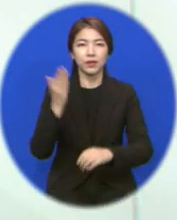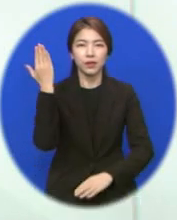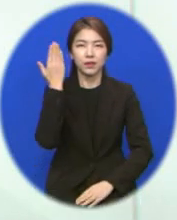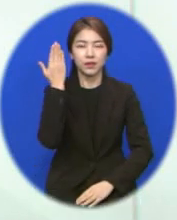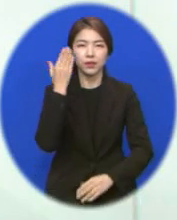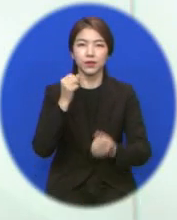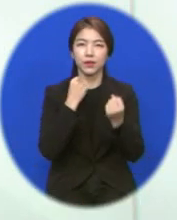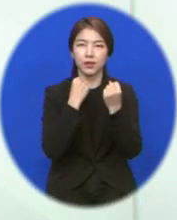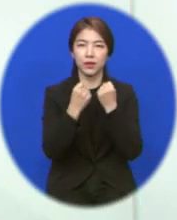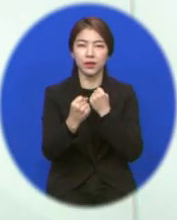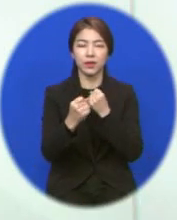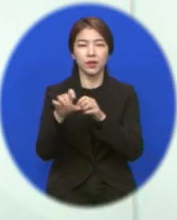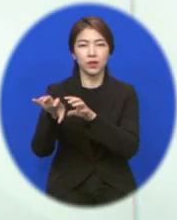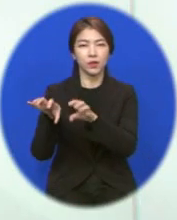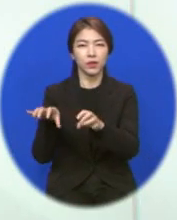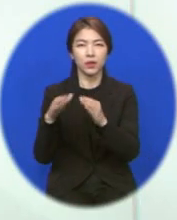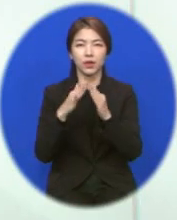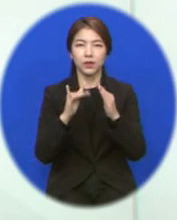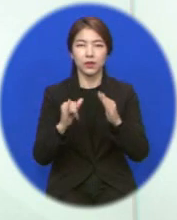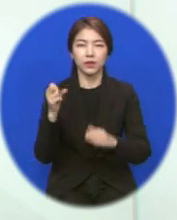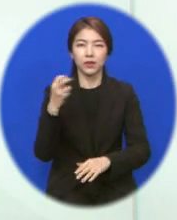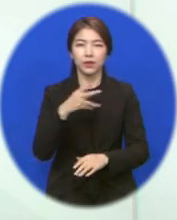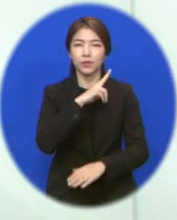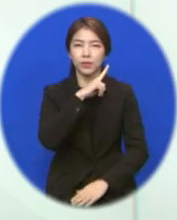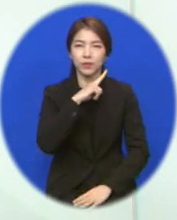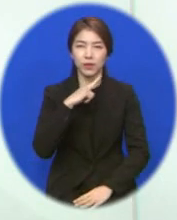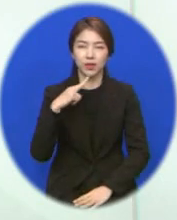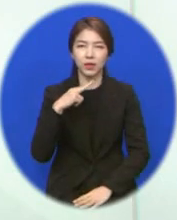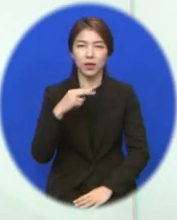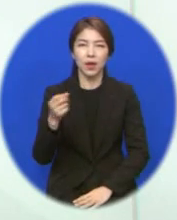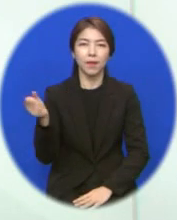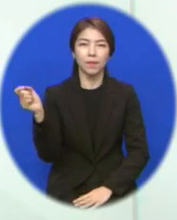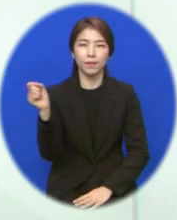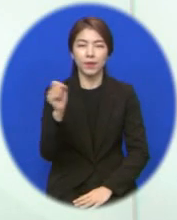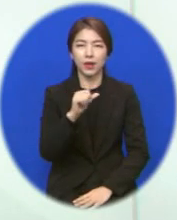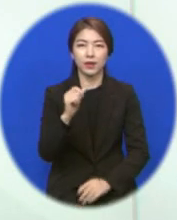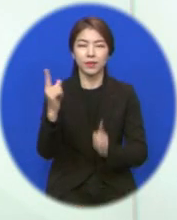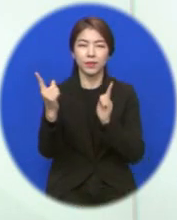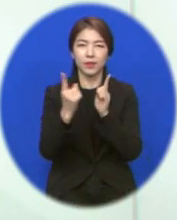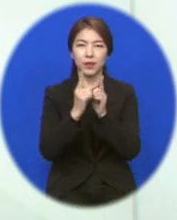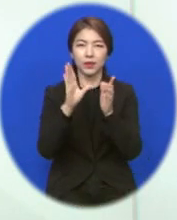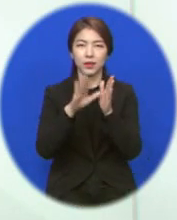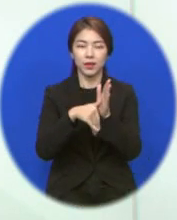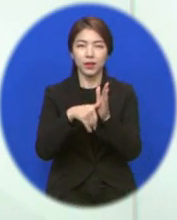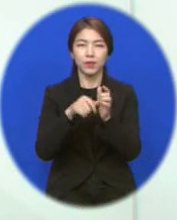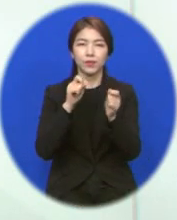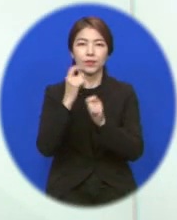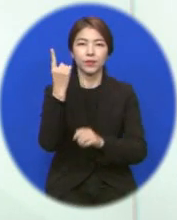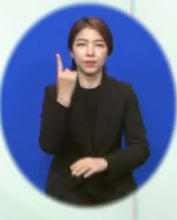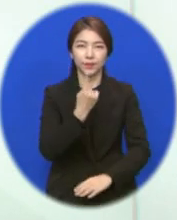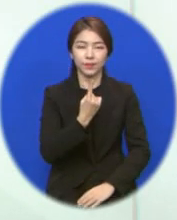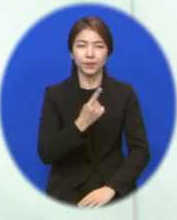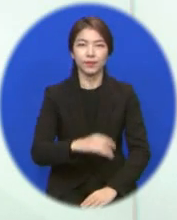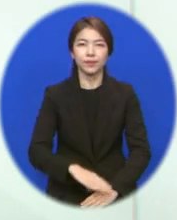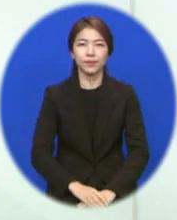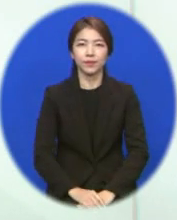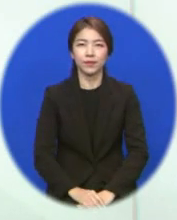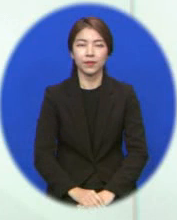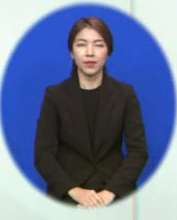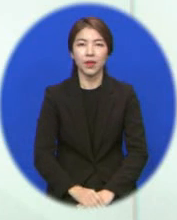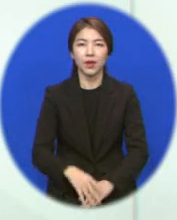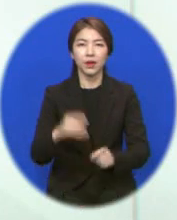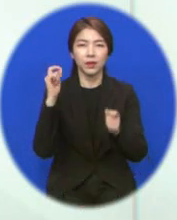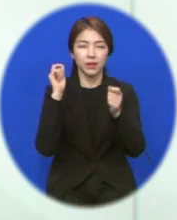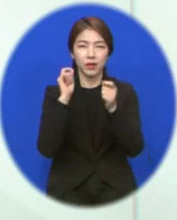을물리쳤습니다. 이웃과 가족들이다시편안하게서로를만날수있는날이곧올것입니다 .전